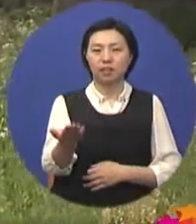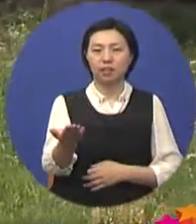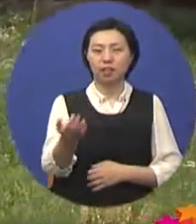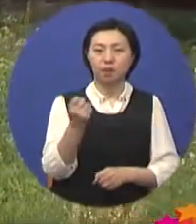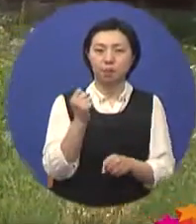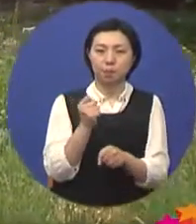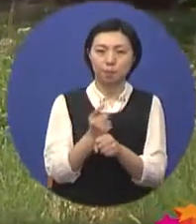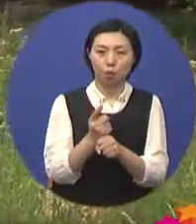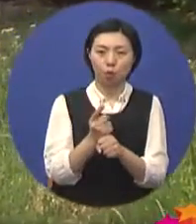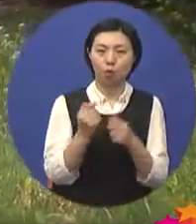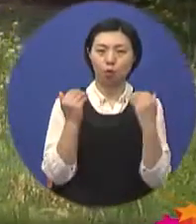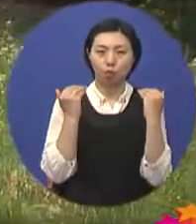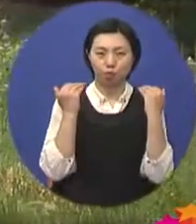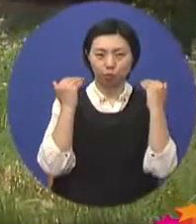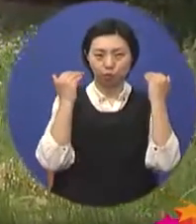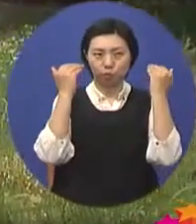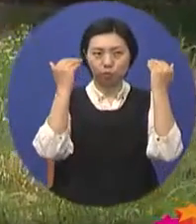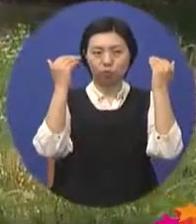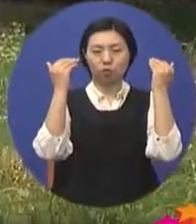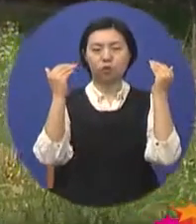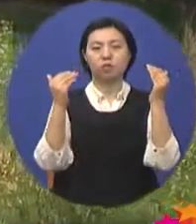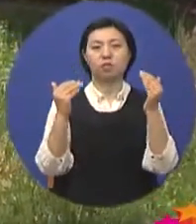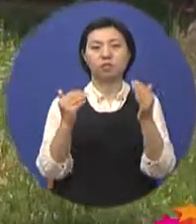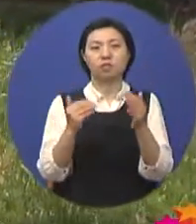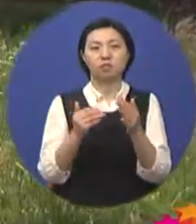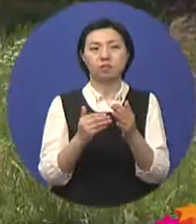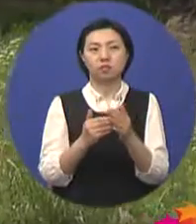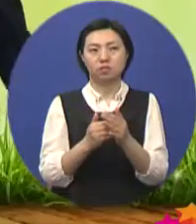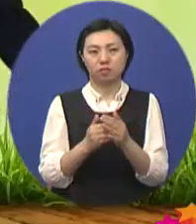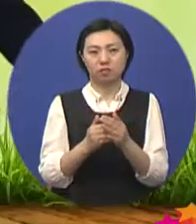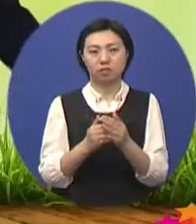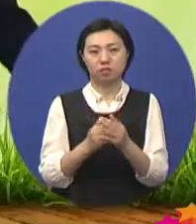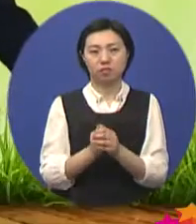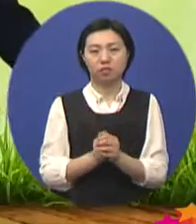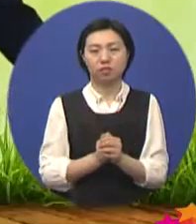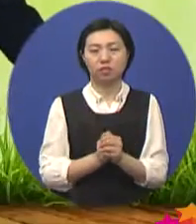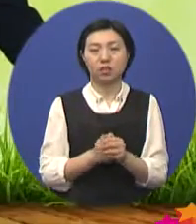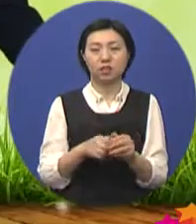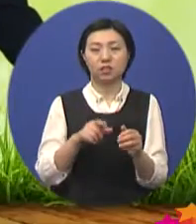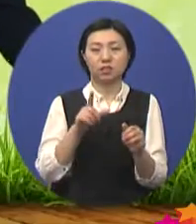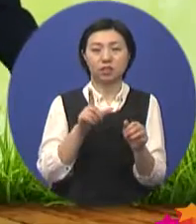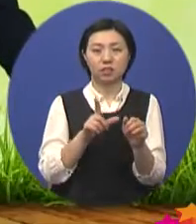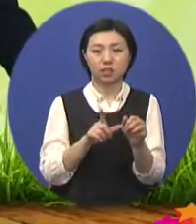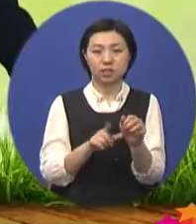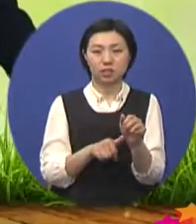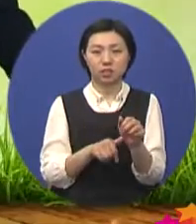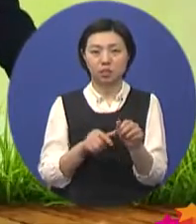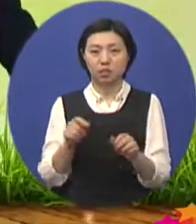벌써 이렇게 컸으니 세월